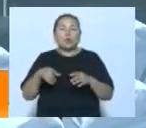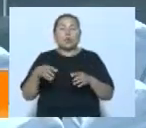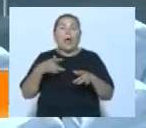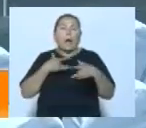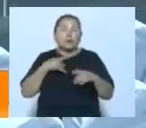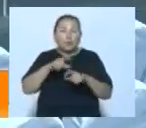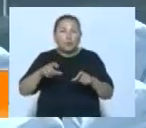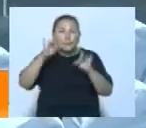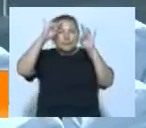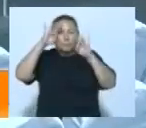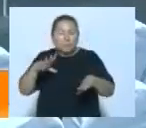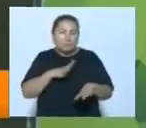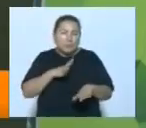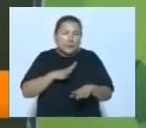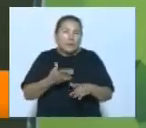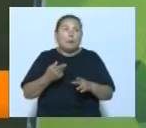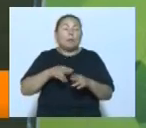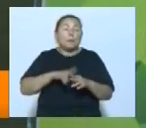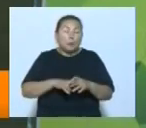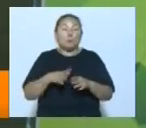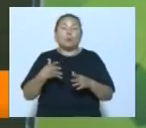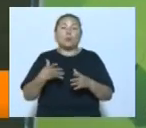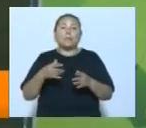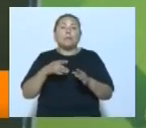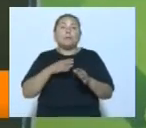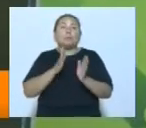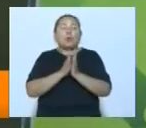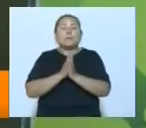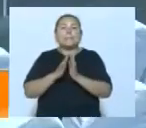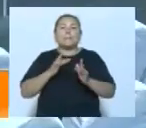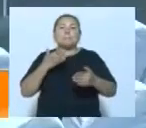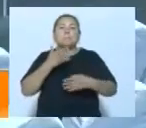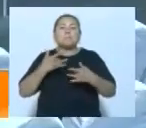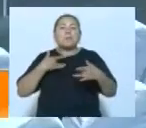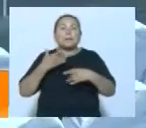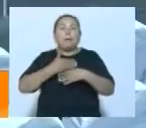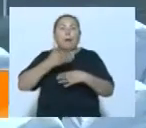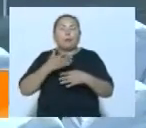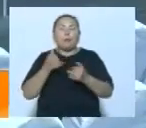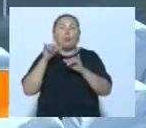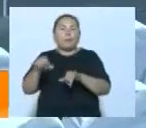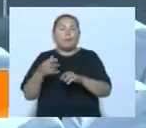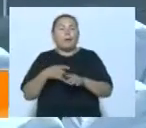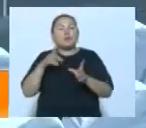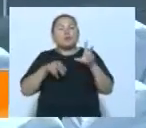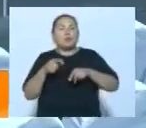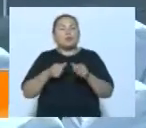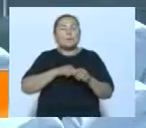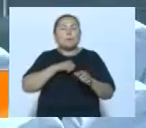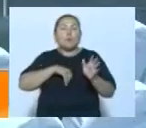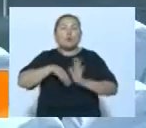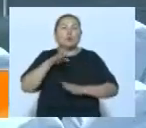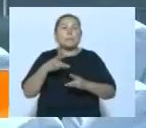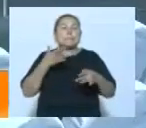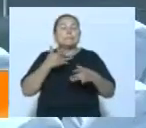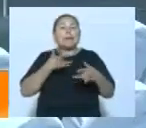актеров. Многие страны приглашают нас поставить этот спектакль у них, считая, что это одно из самых успешных выступлений. Где бы наш театр ни выступал,